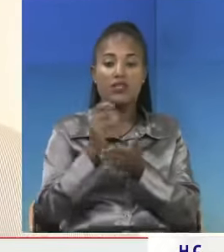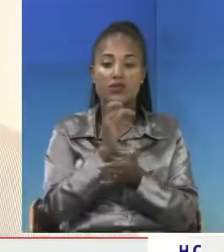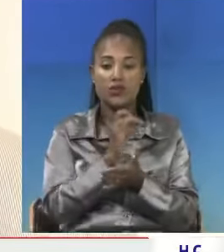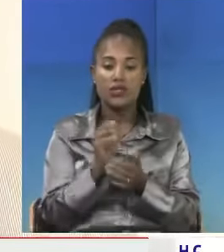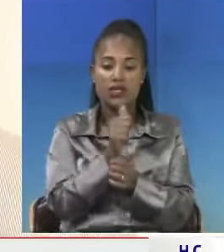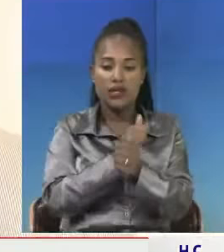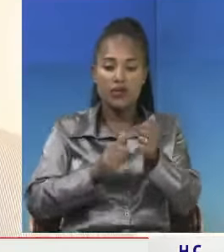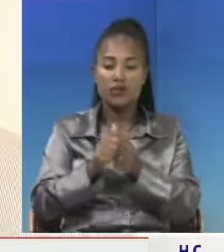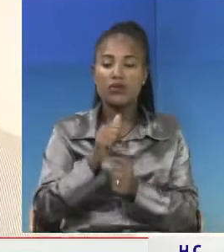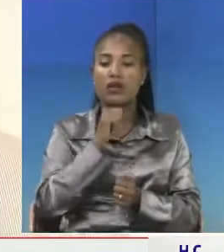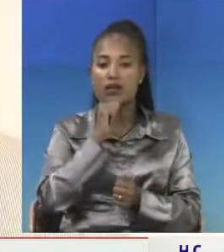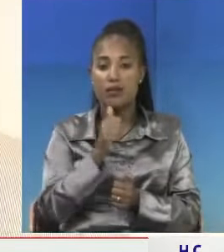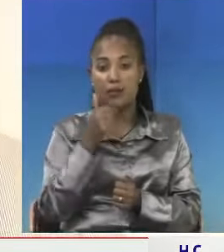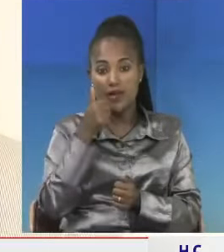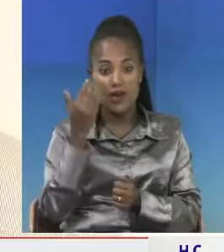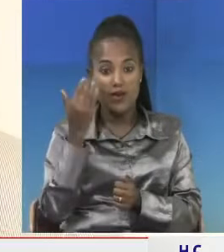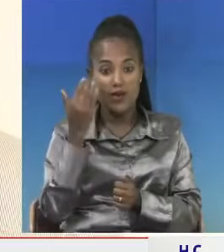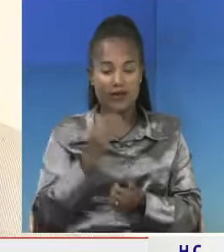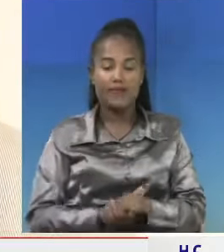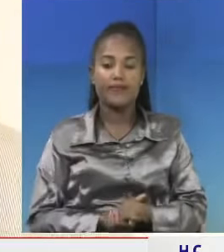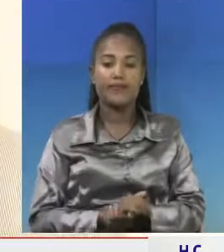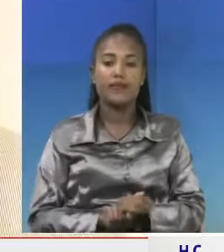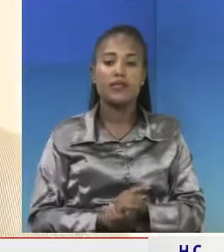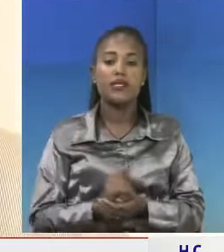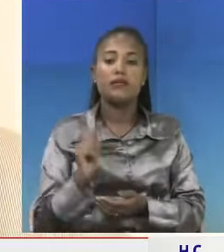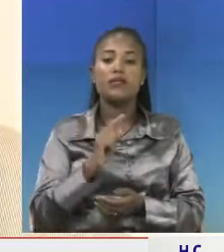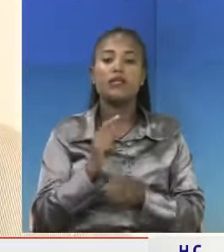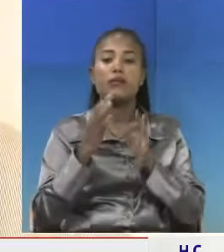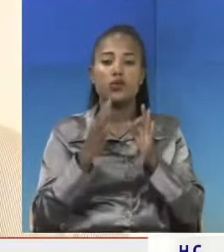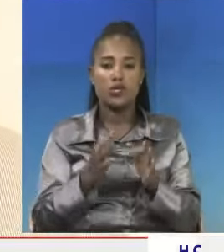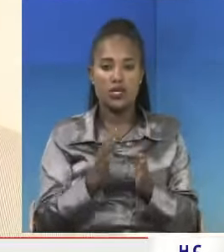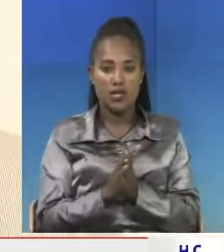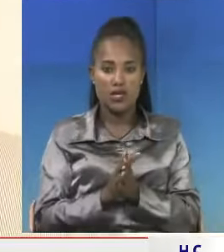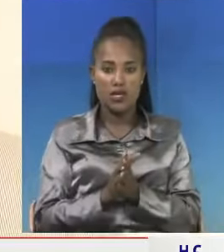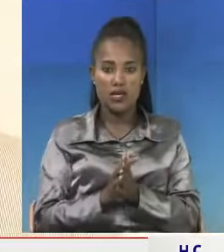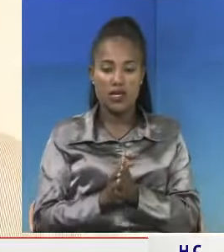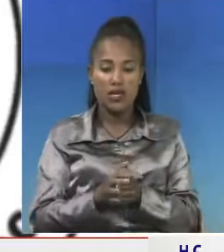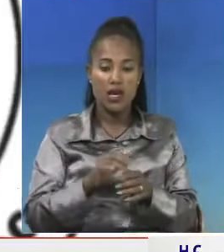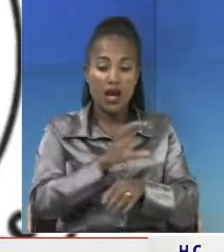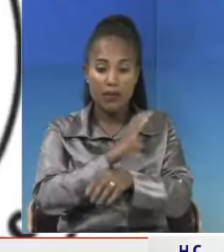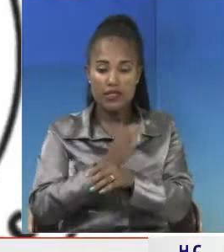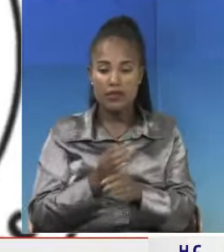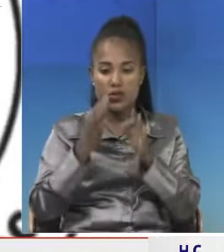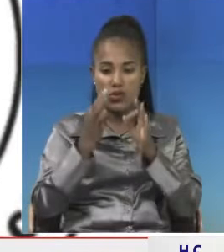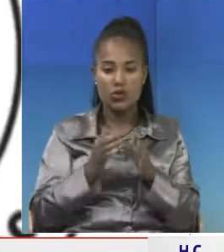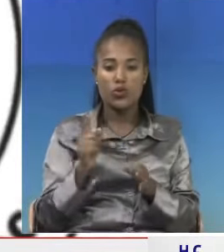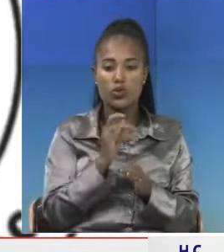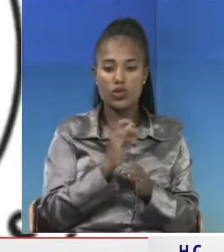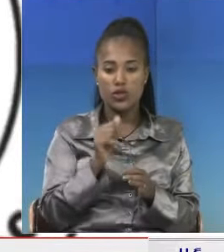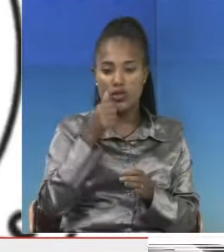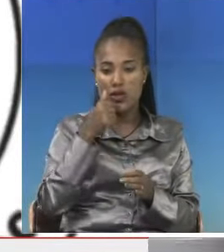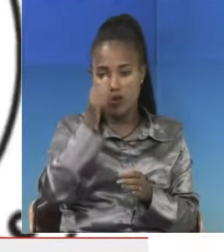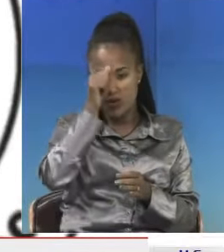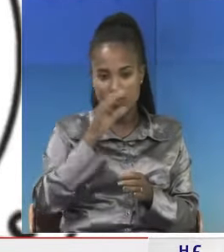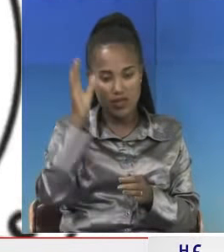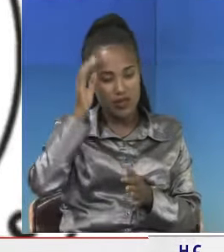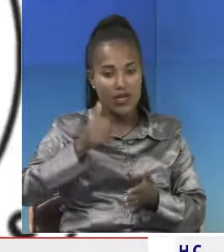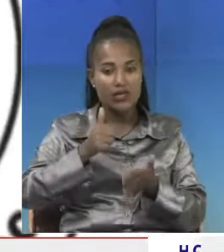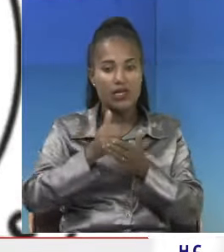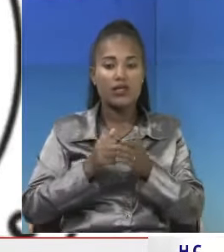ግንባር ቀደሞች አይደለንም ብያለሁ ቅድም። ምንድን ነው የሚወስነን? ካፓሲቲያችን ነው የሚወስነው። ይሁን እንጂ ላሉ አቶ ጌታቸው